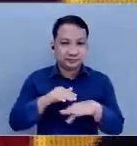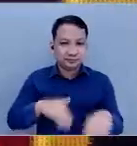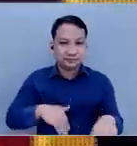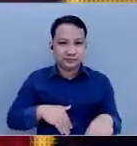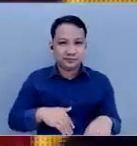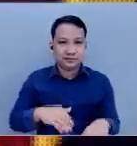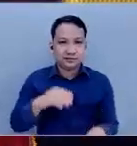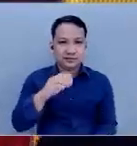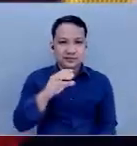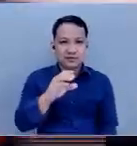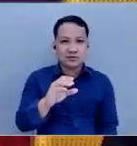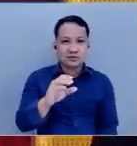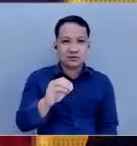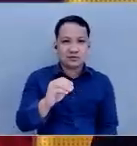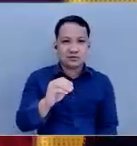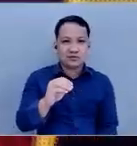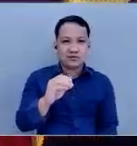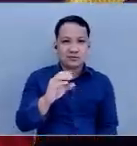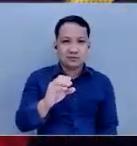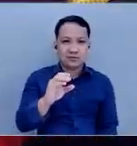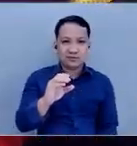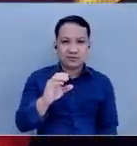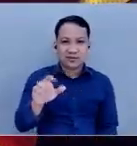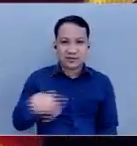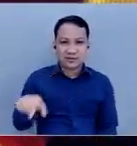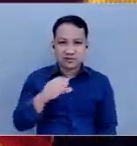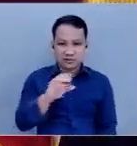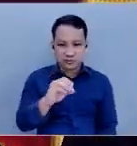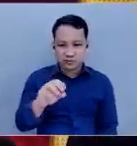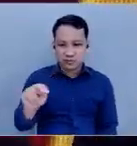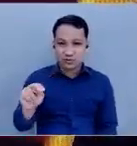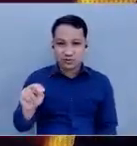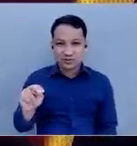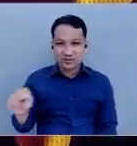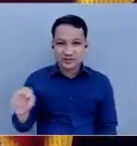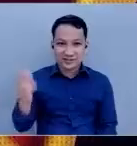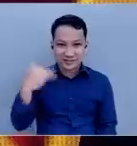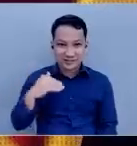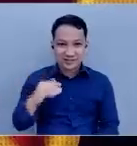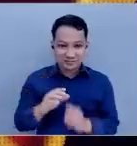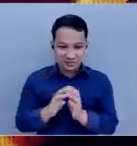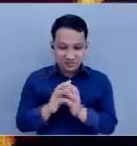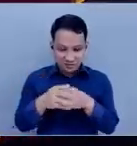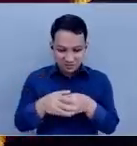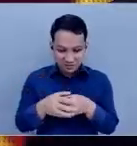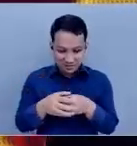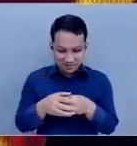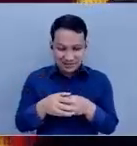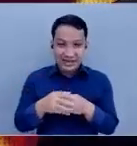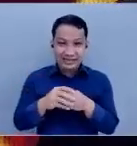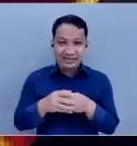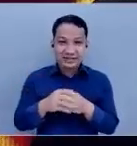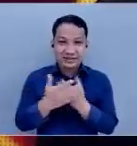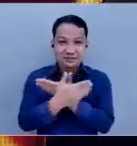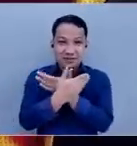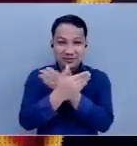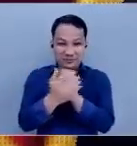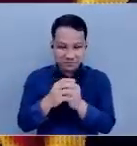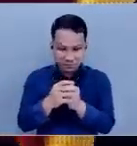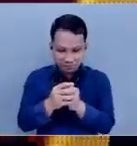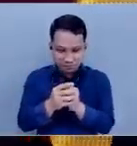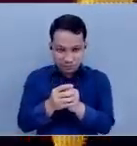cocoons. Kasi alam mo natin yung cocoon before maging butterfly, it nourishes the... Yes.